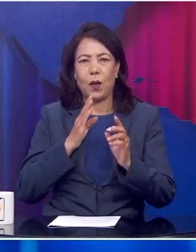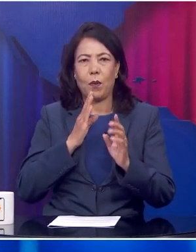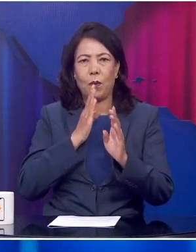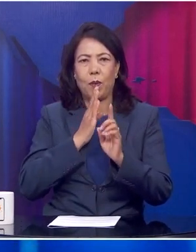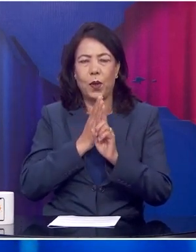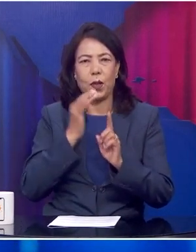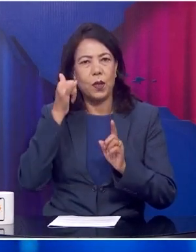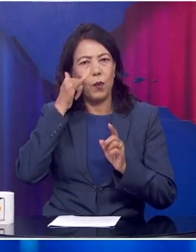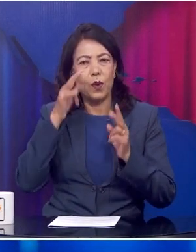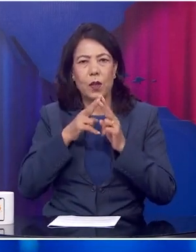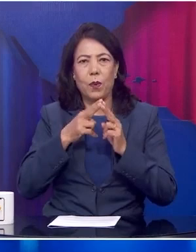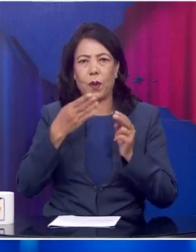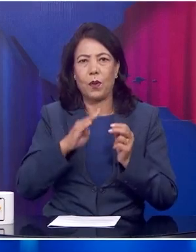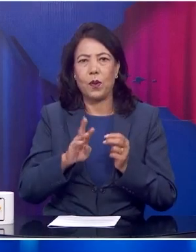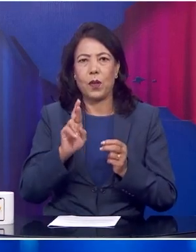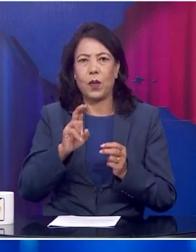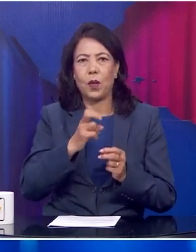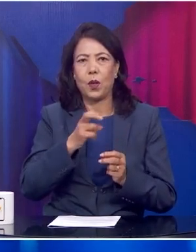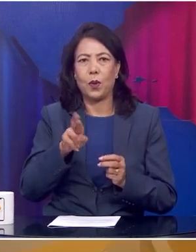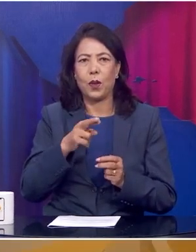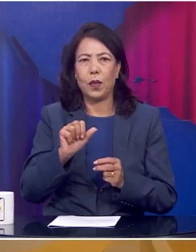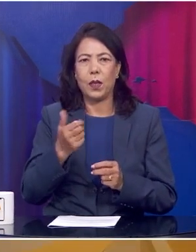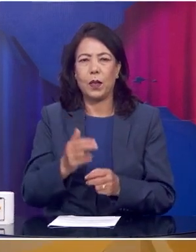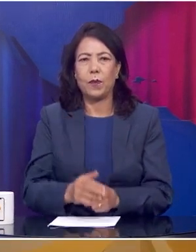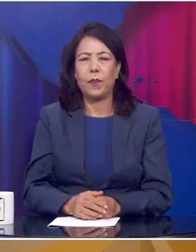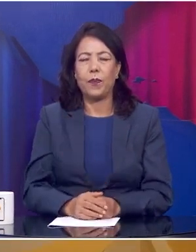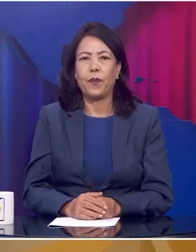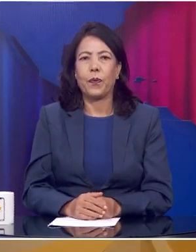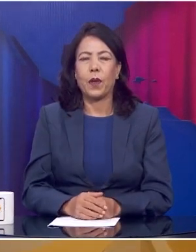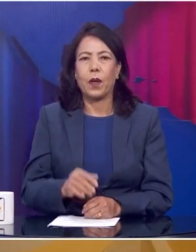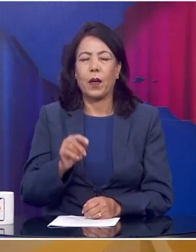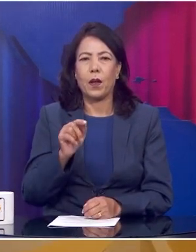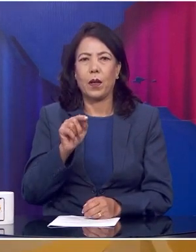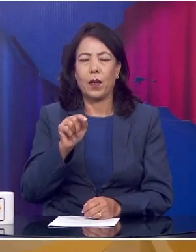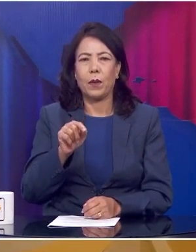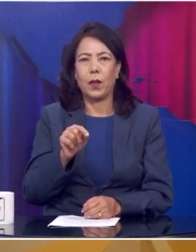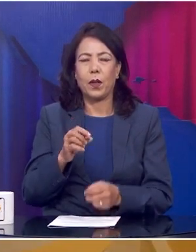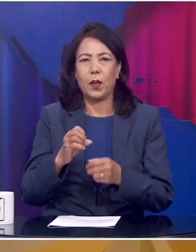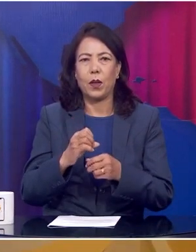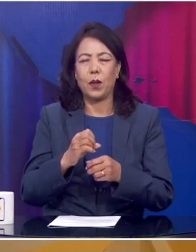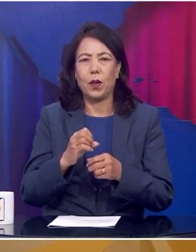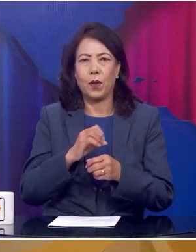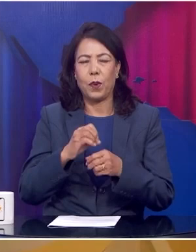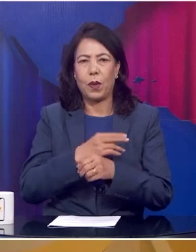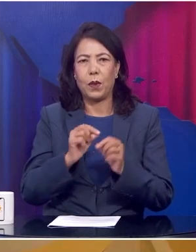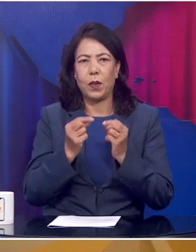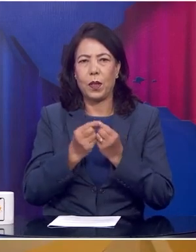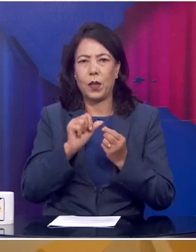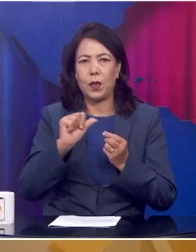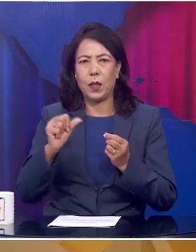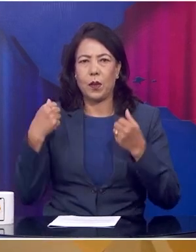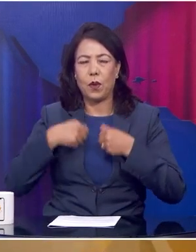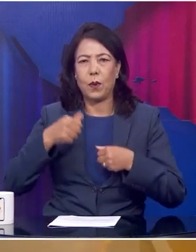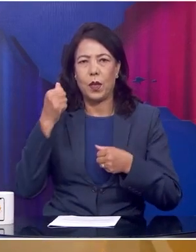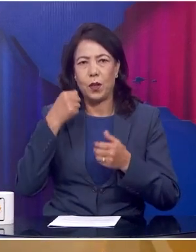सम्पर्कमा जोडिनु भएको छ। रुद्रजी हजुर, तपाईँ एकदमै प्रभावित क्षेत्र जाजरकोटमा हिजो